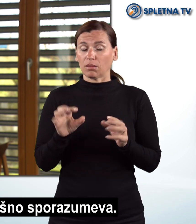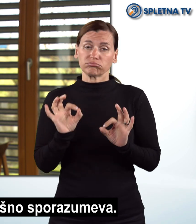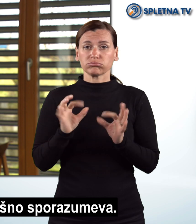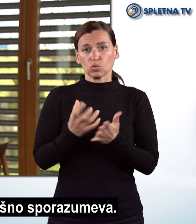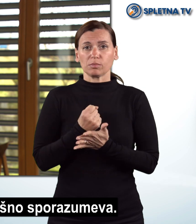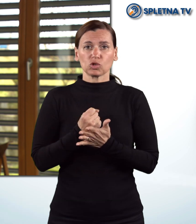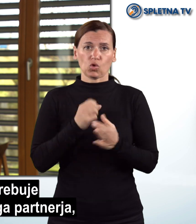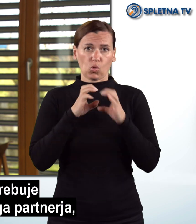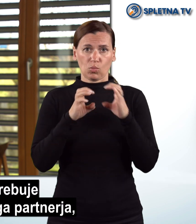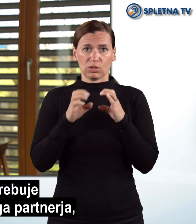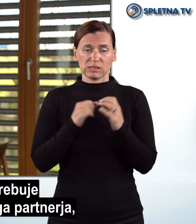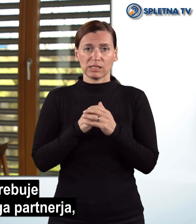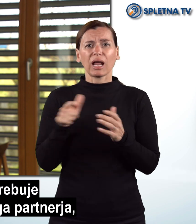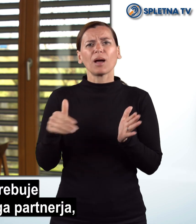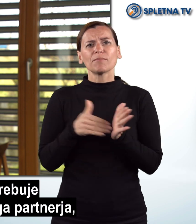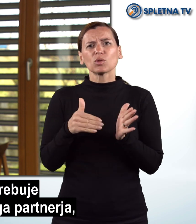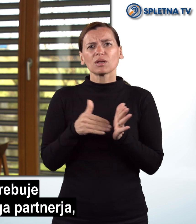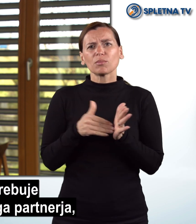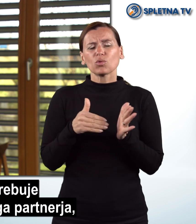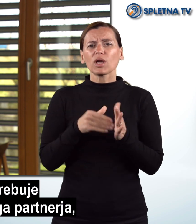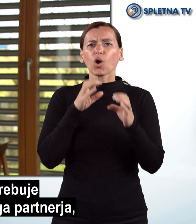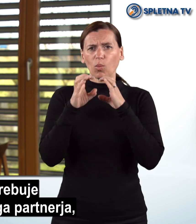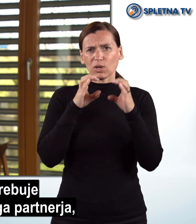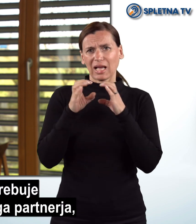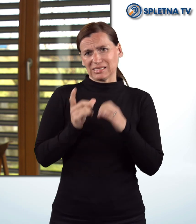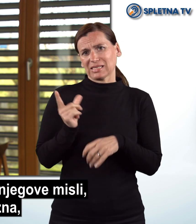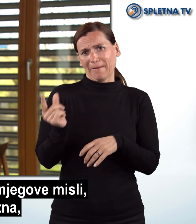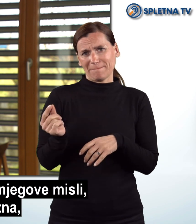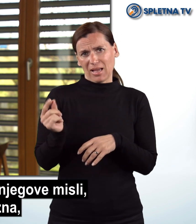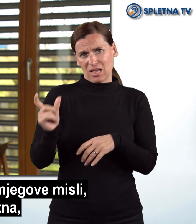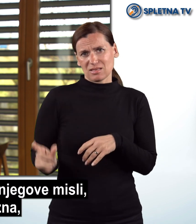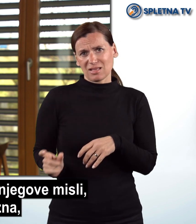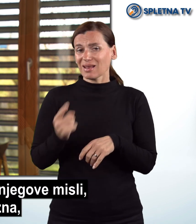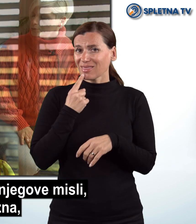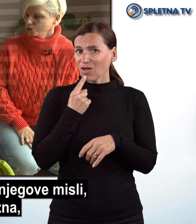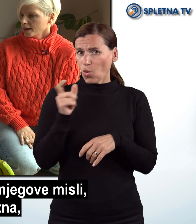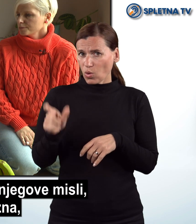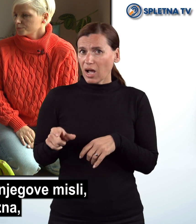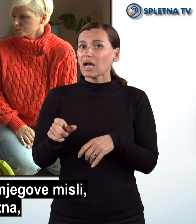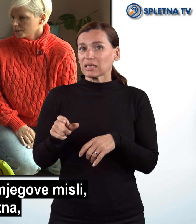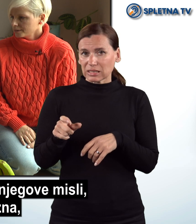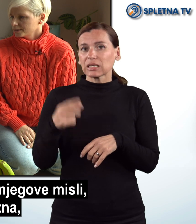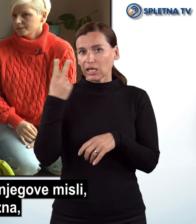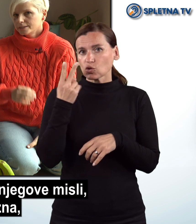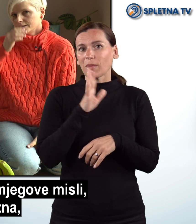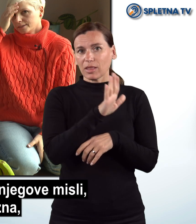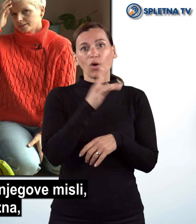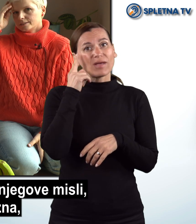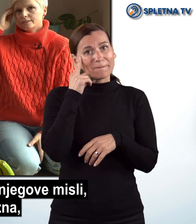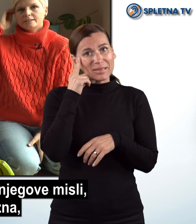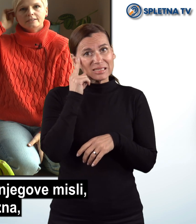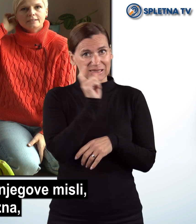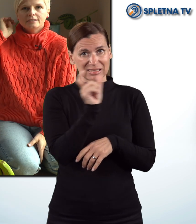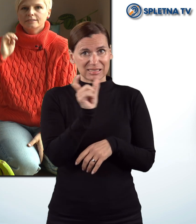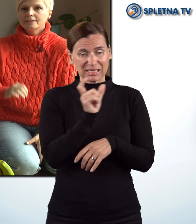uspešno komunicira. Seveda potrebuje komunikacijskega partnerja, nekoga, ki interpretira njegove misli, ki